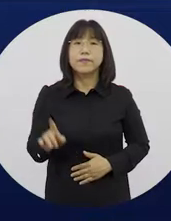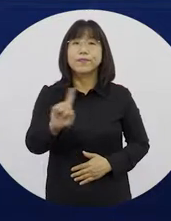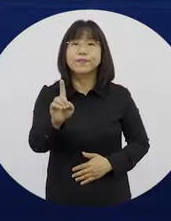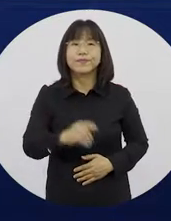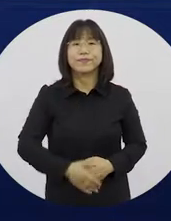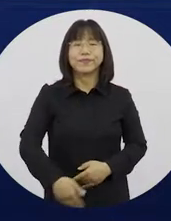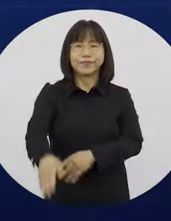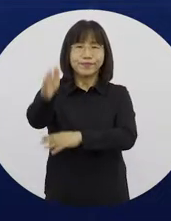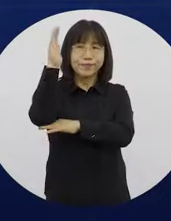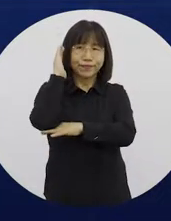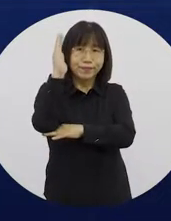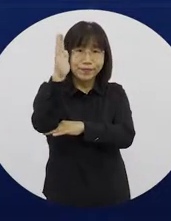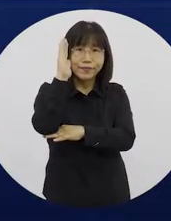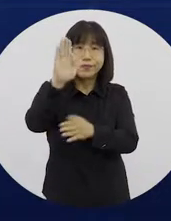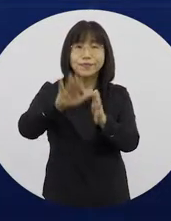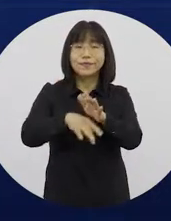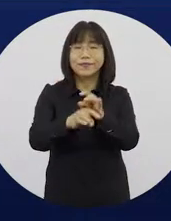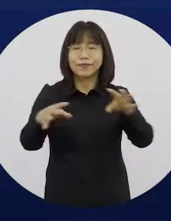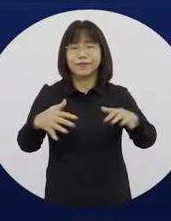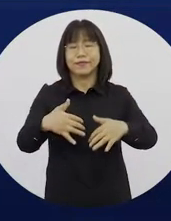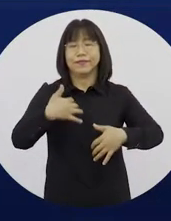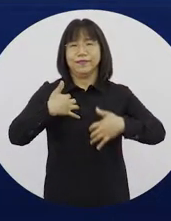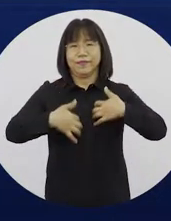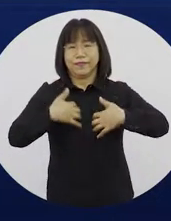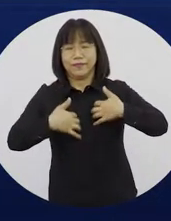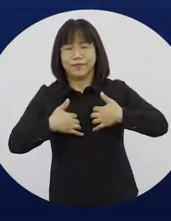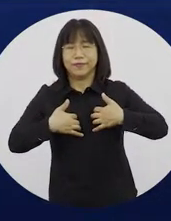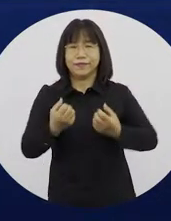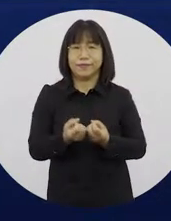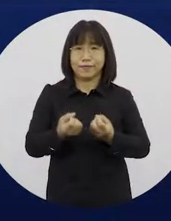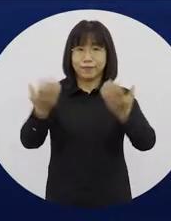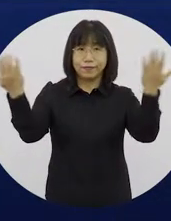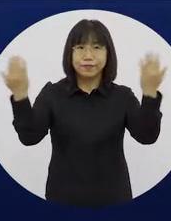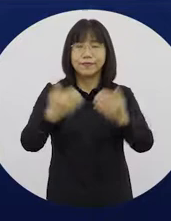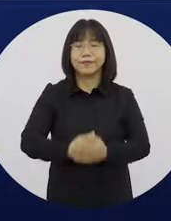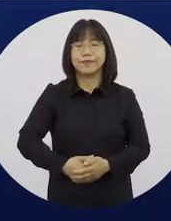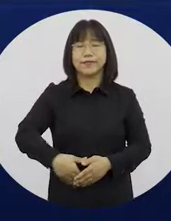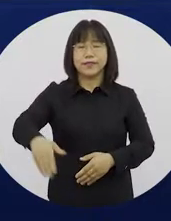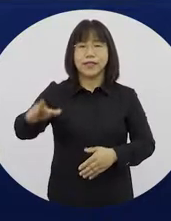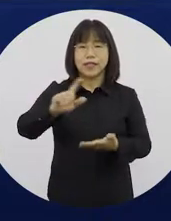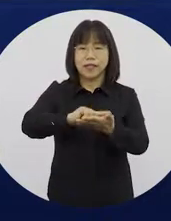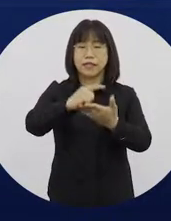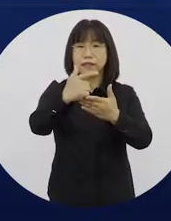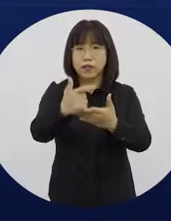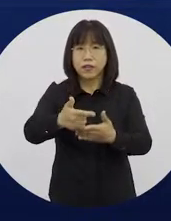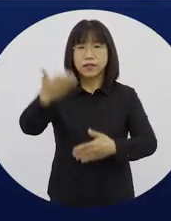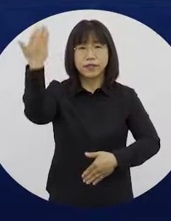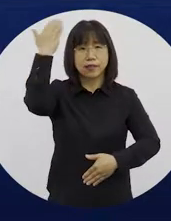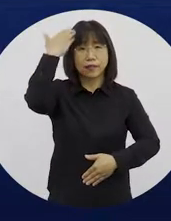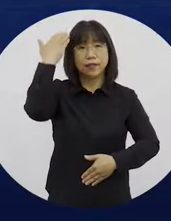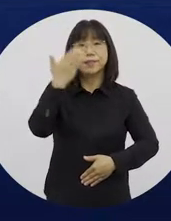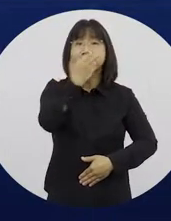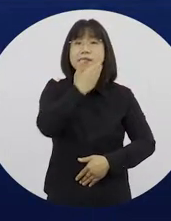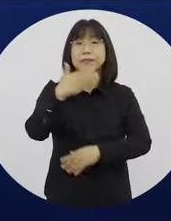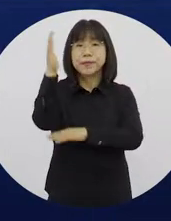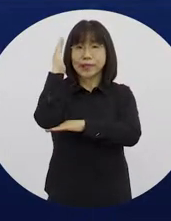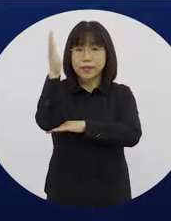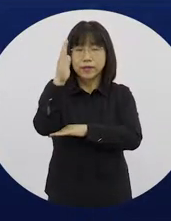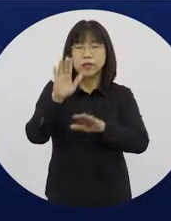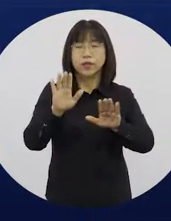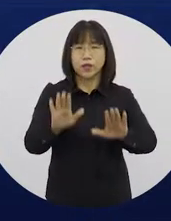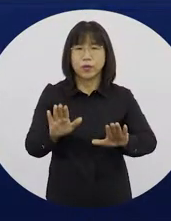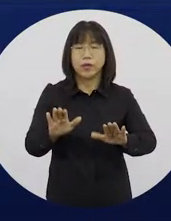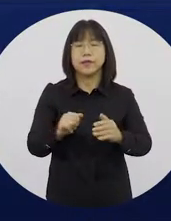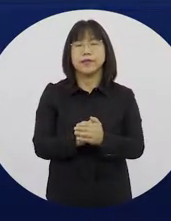개조 때마다 국민들의 많은 사랑을 받고 있는 간 서 지식 비타민 강좌가 오는 6월 10일부터 강서구청 유튜브